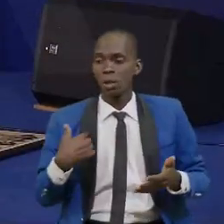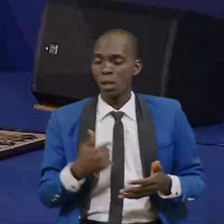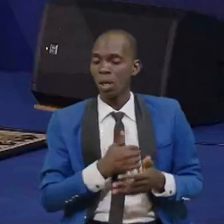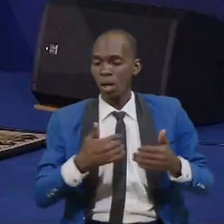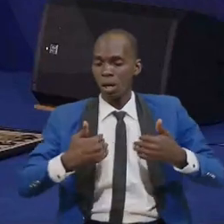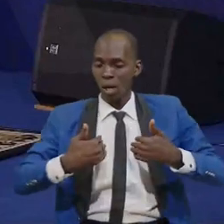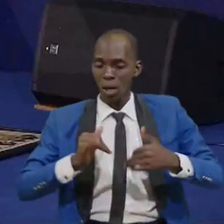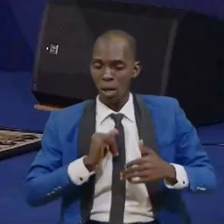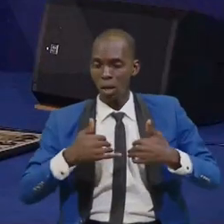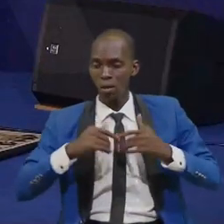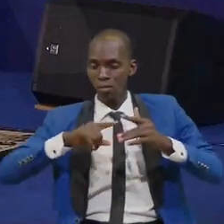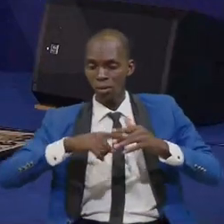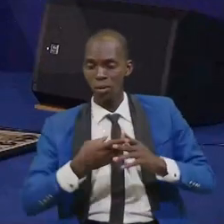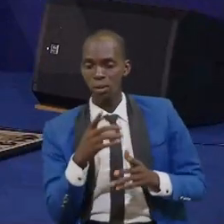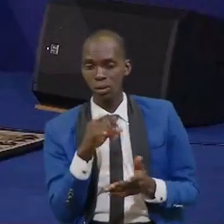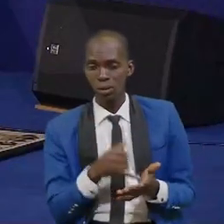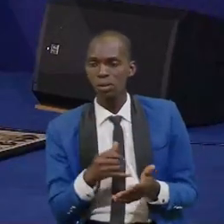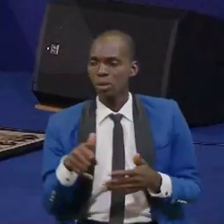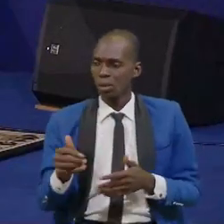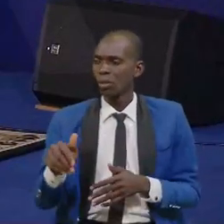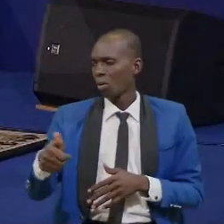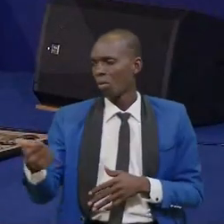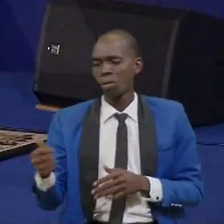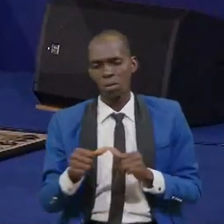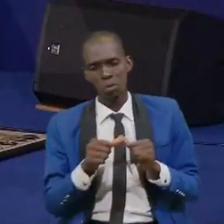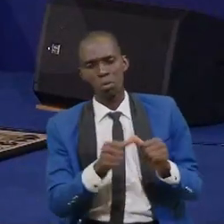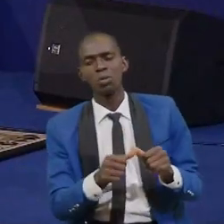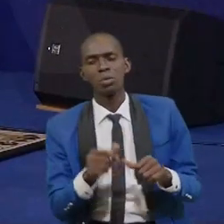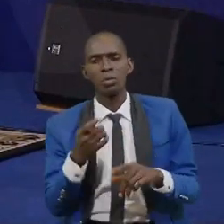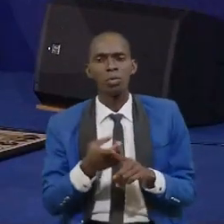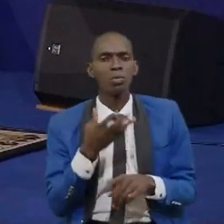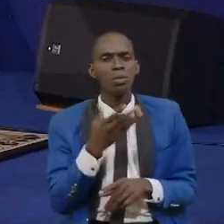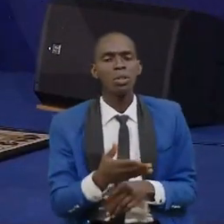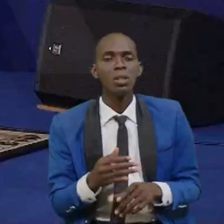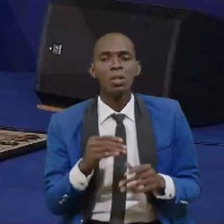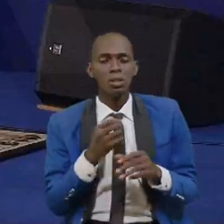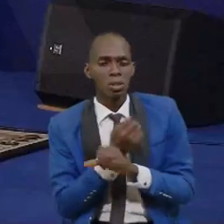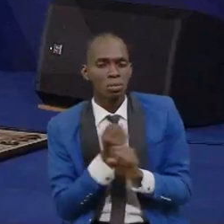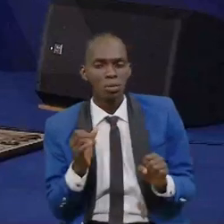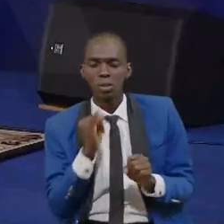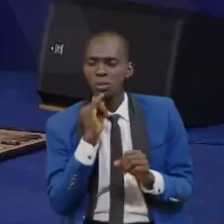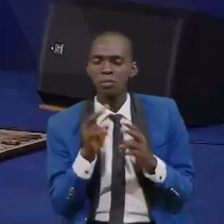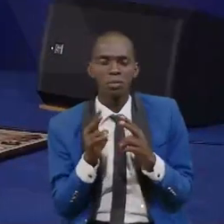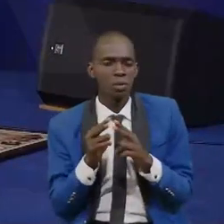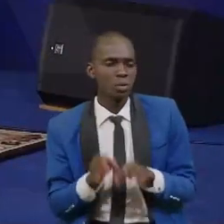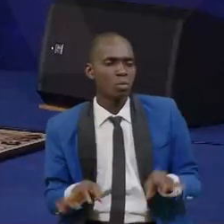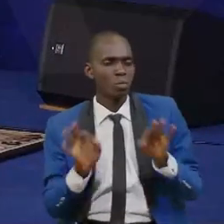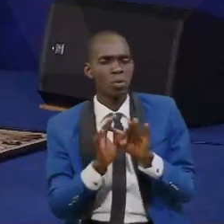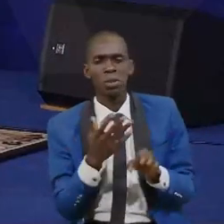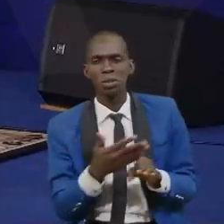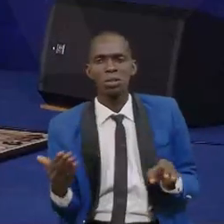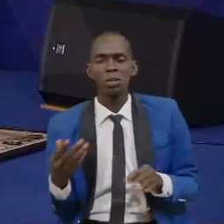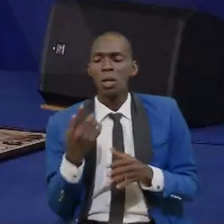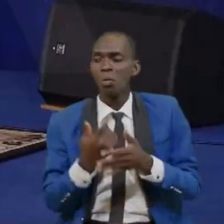avons posé le fondement du salut, de la sanctification, des choses, des doctrines essentielles de la Bible. Tout ce